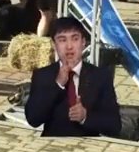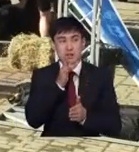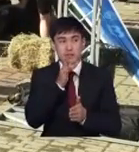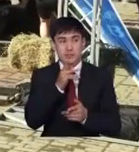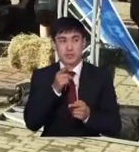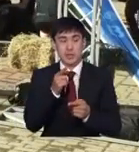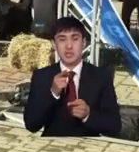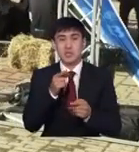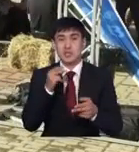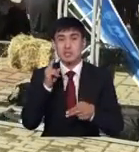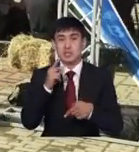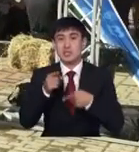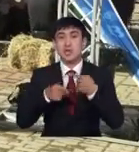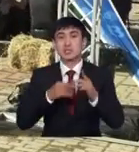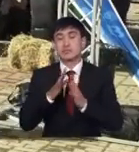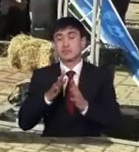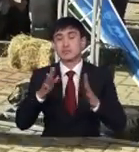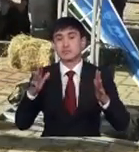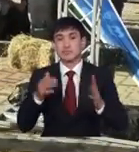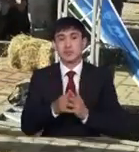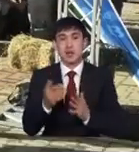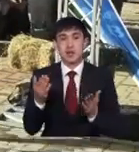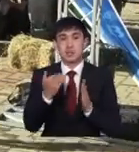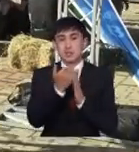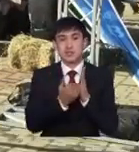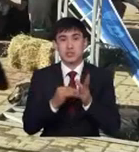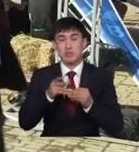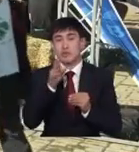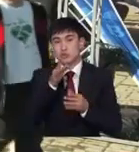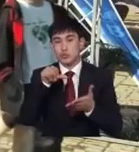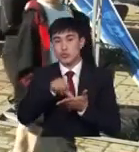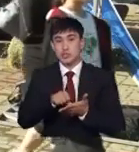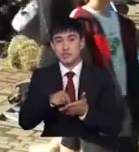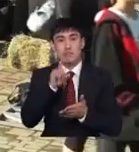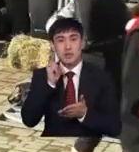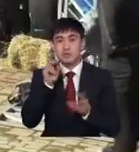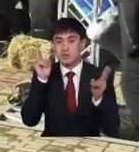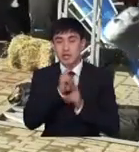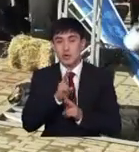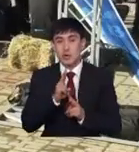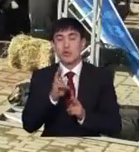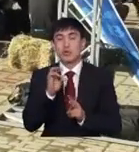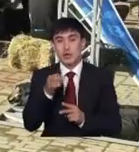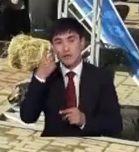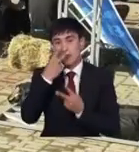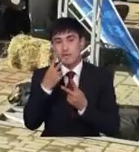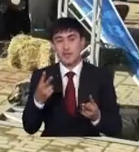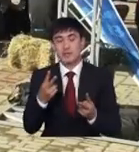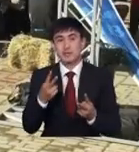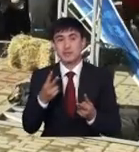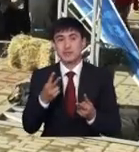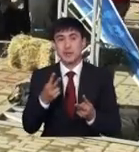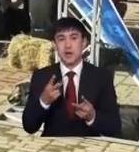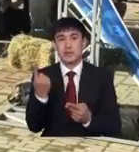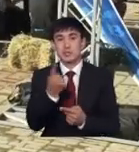и нескончаемо, да, я просто не знаю статистику самого возрастного участника на сегодняшнем забеге, но я видел